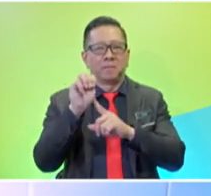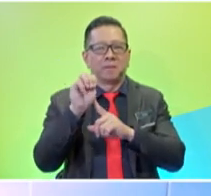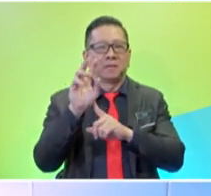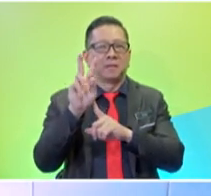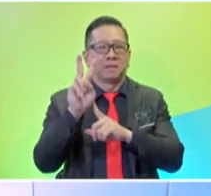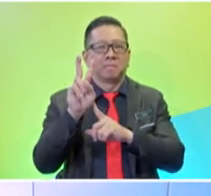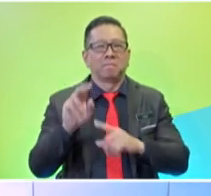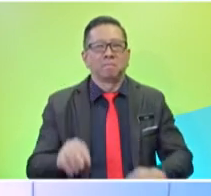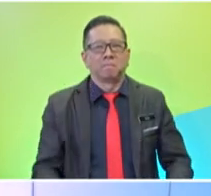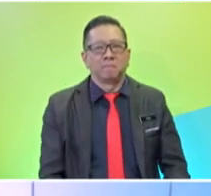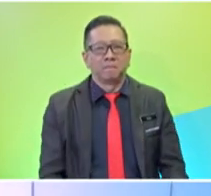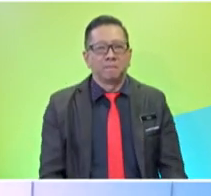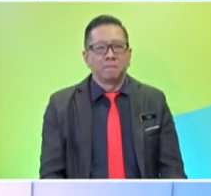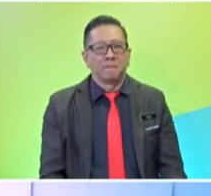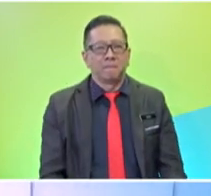sebenarnya